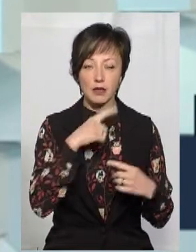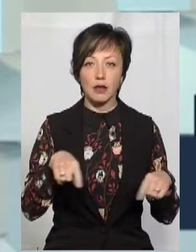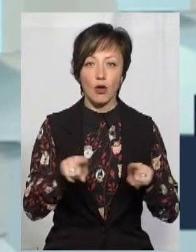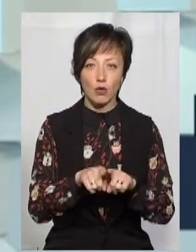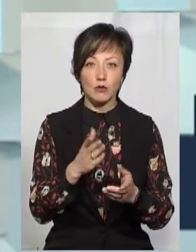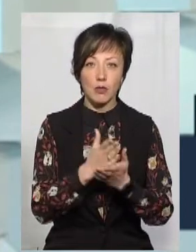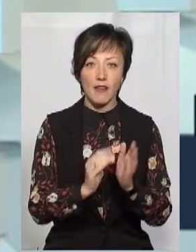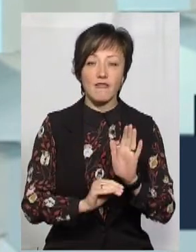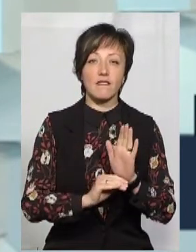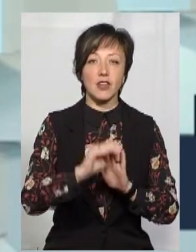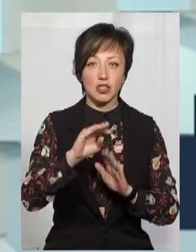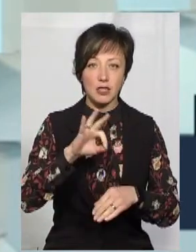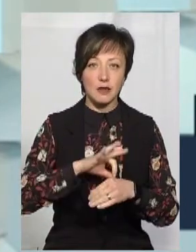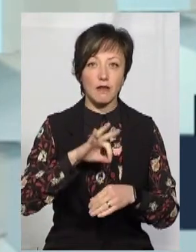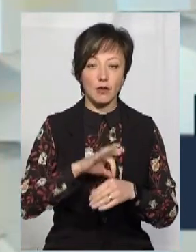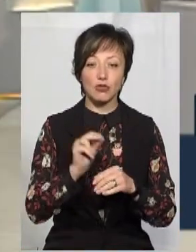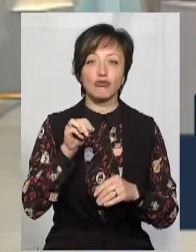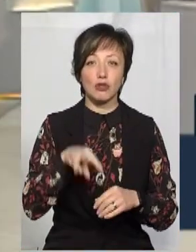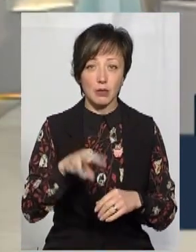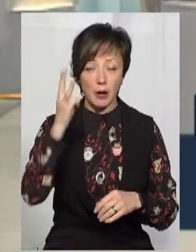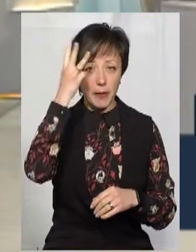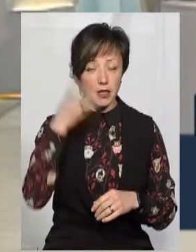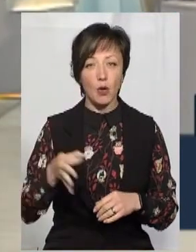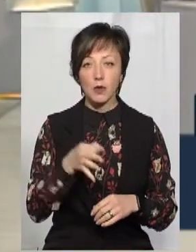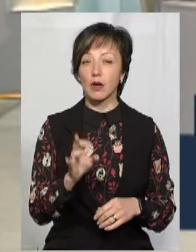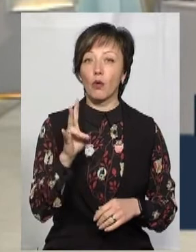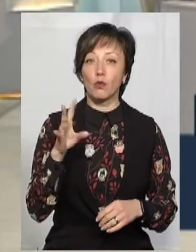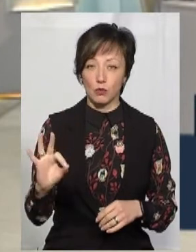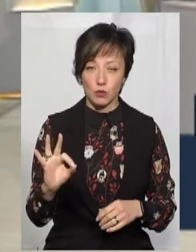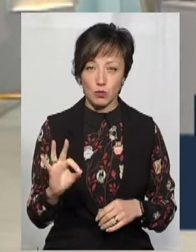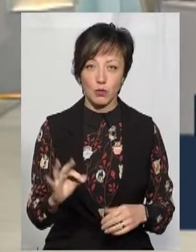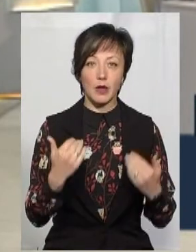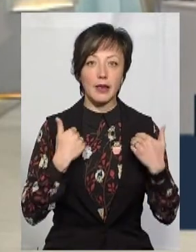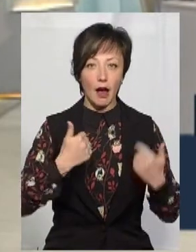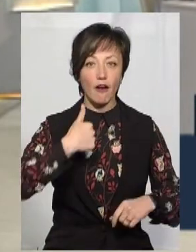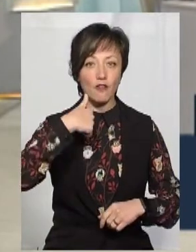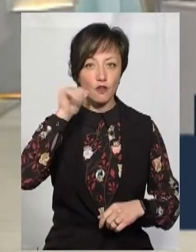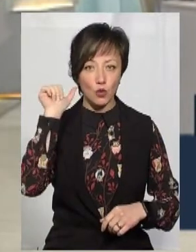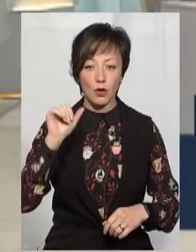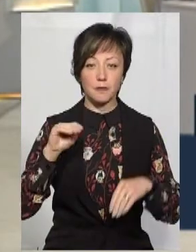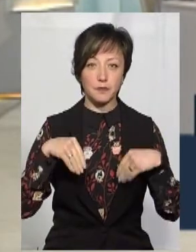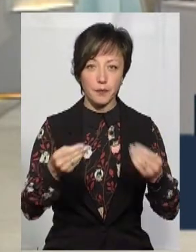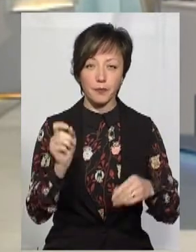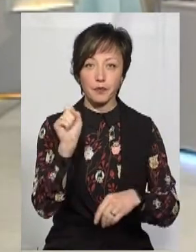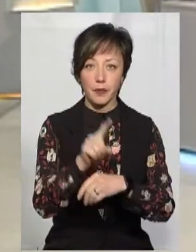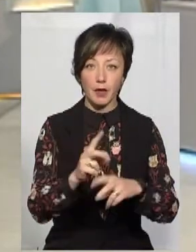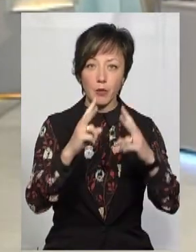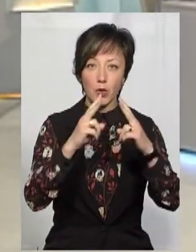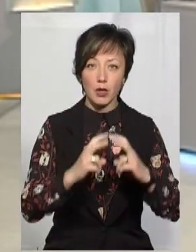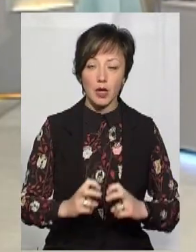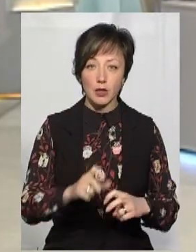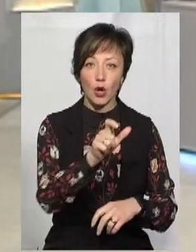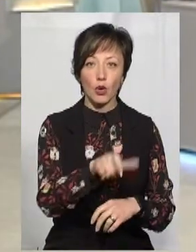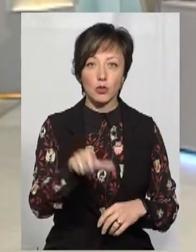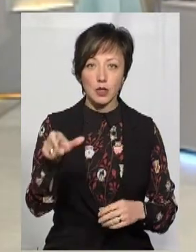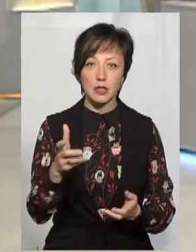також мають вищу захворюваність, ніж область Хмельницька. Але я вчора дав доручення, ми проаналізували кількість осіб,